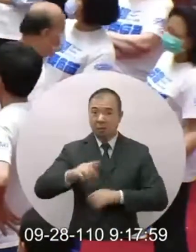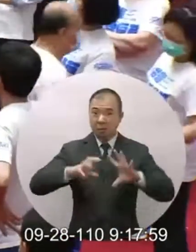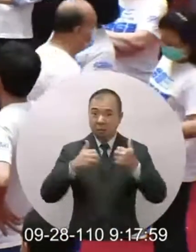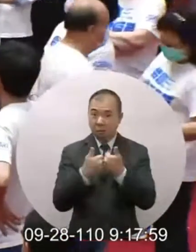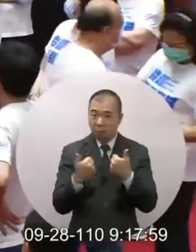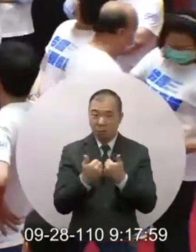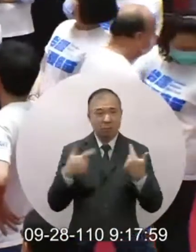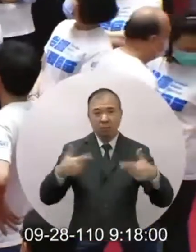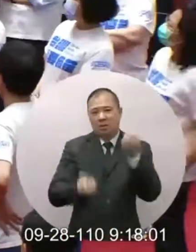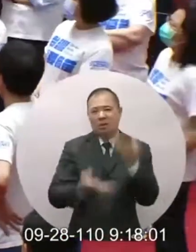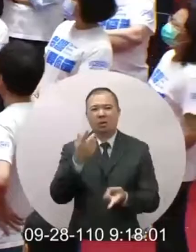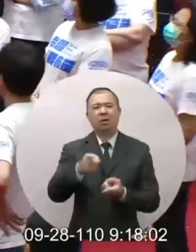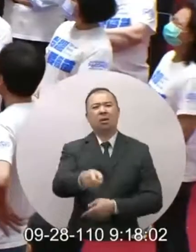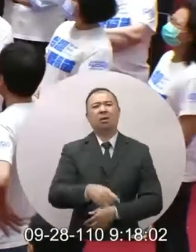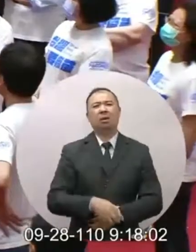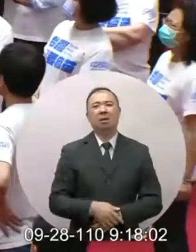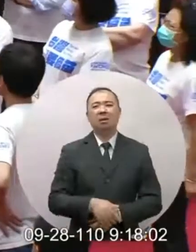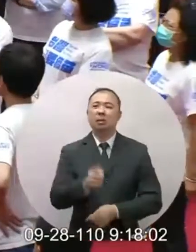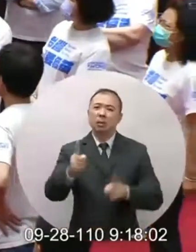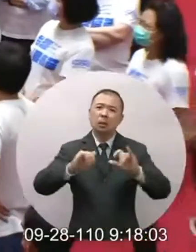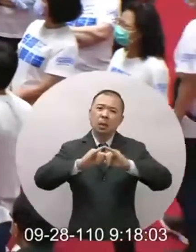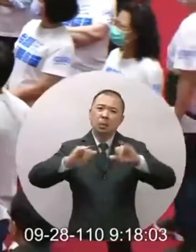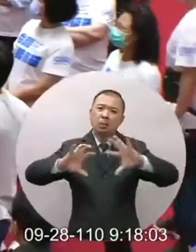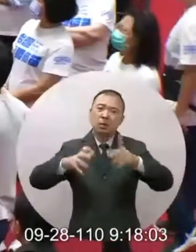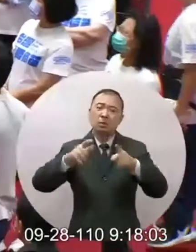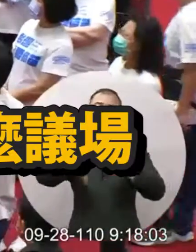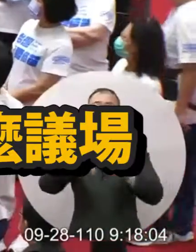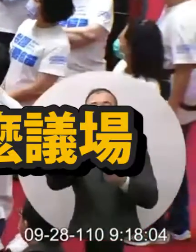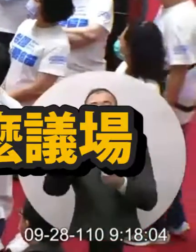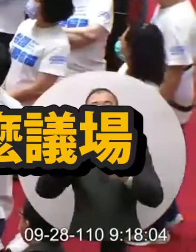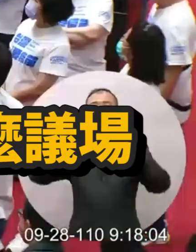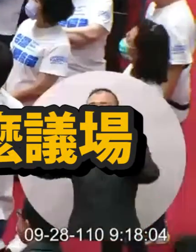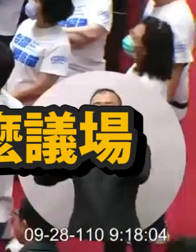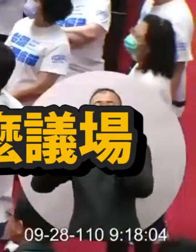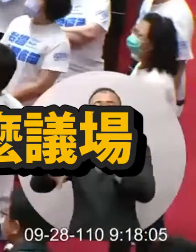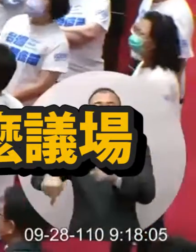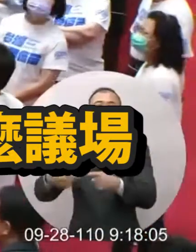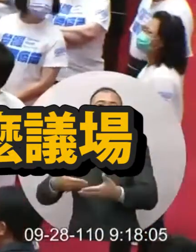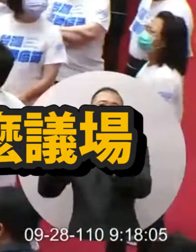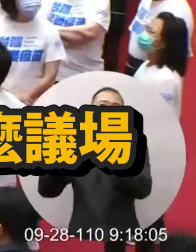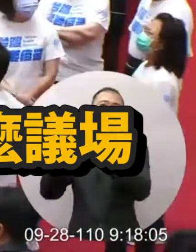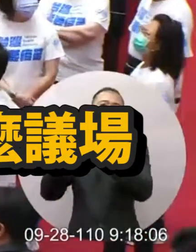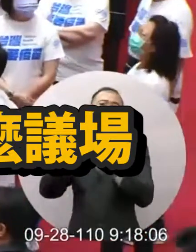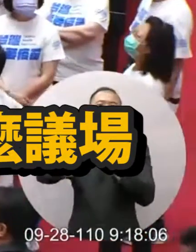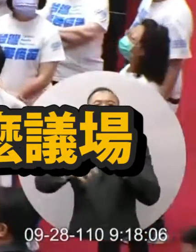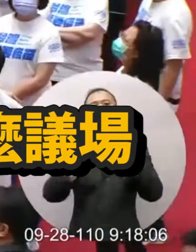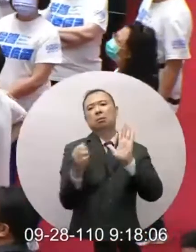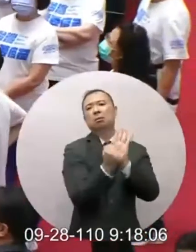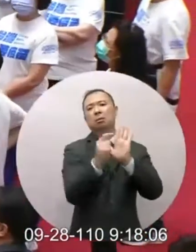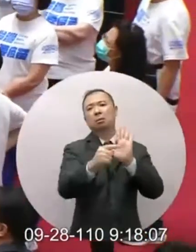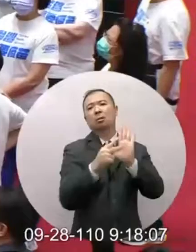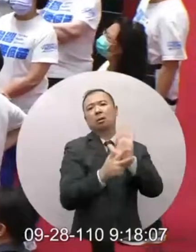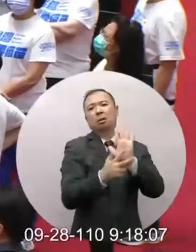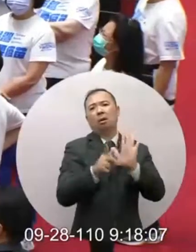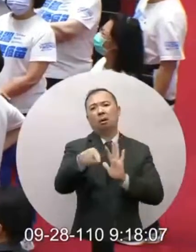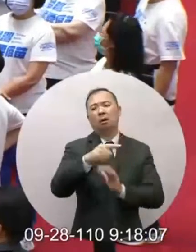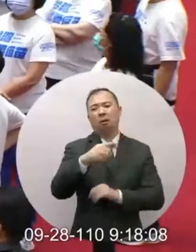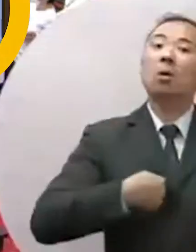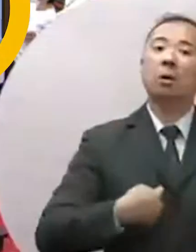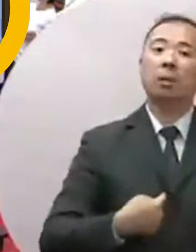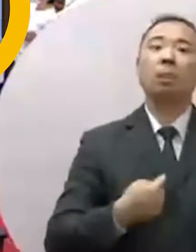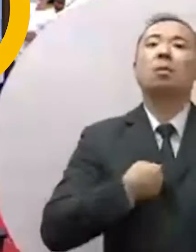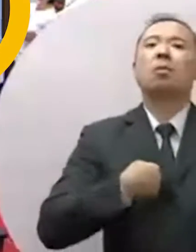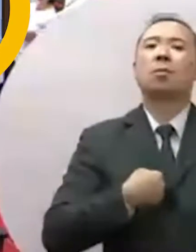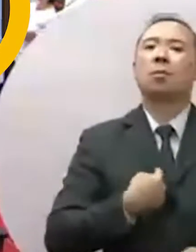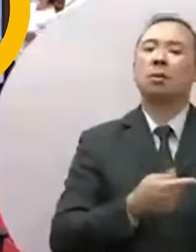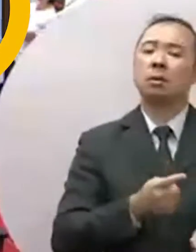民党不要再演了，你连民国都不敢写出来了，你还在那边讲说你要霸占什么议场，笑死人